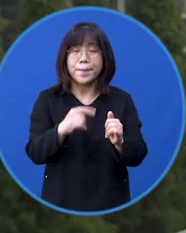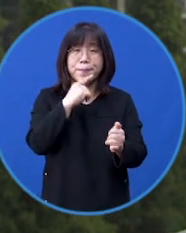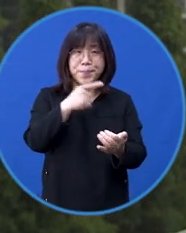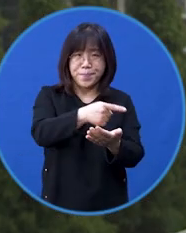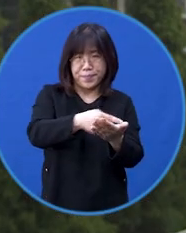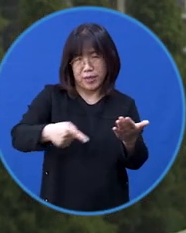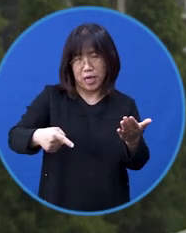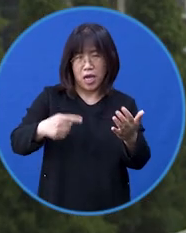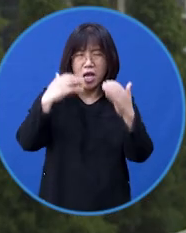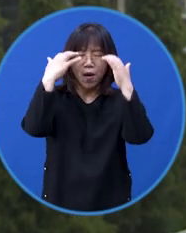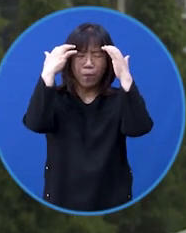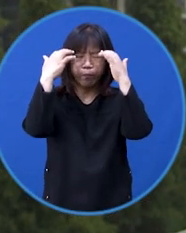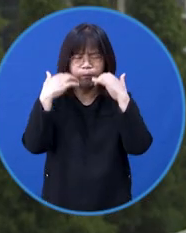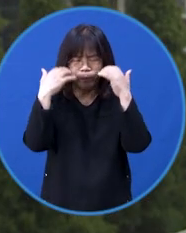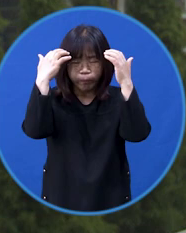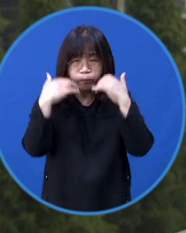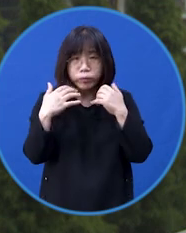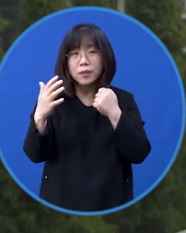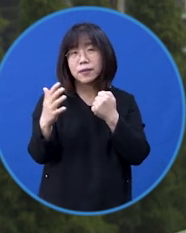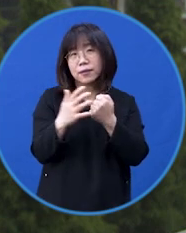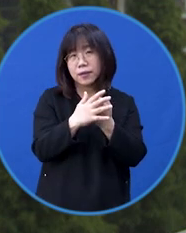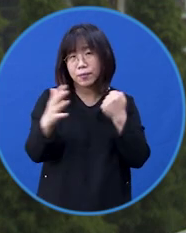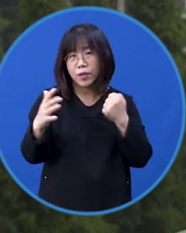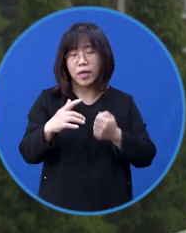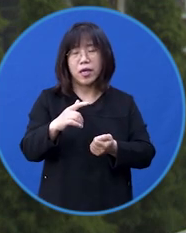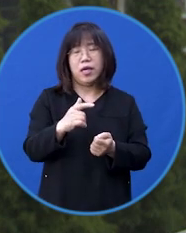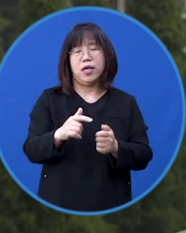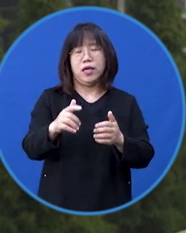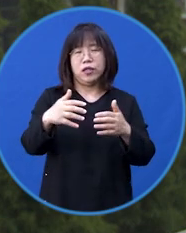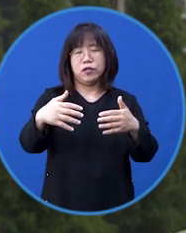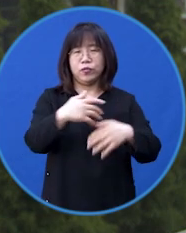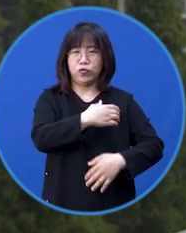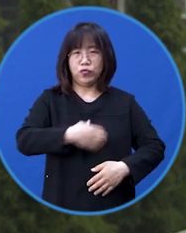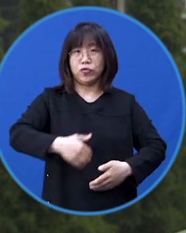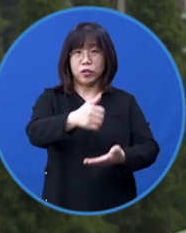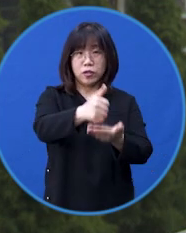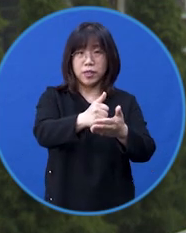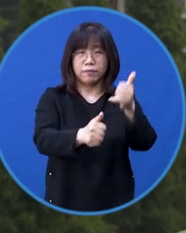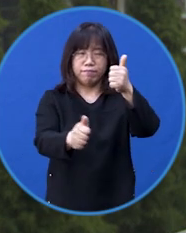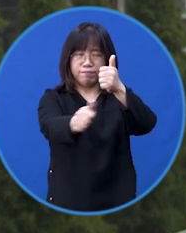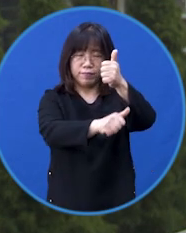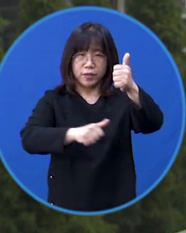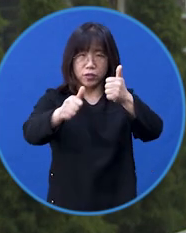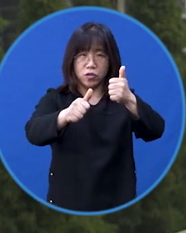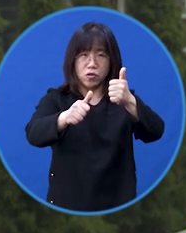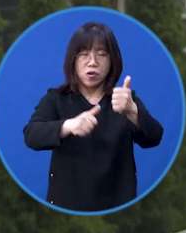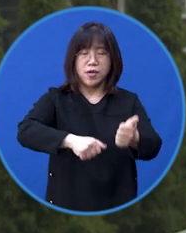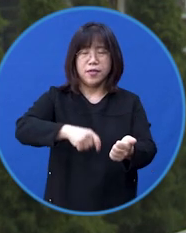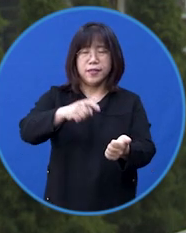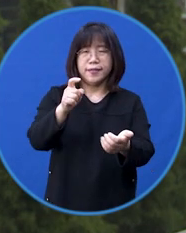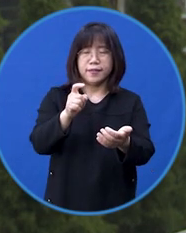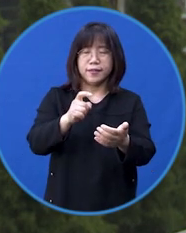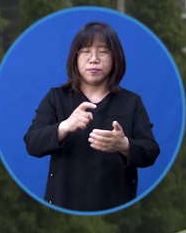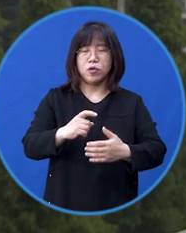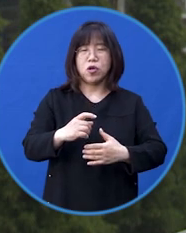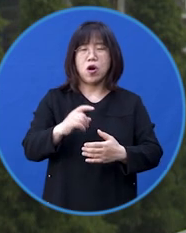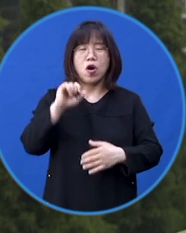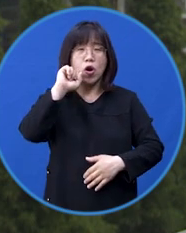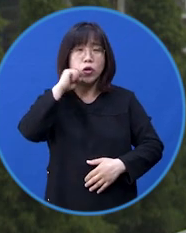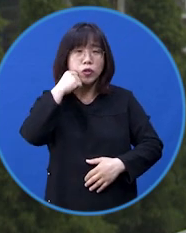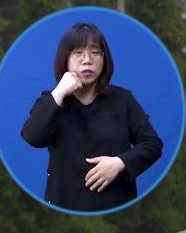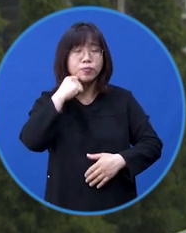인명피해가 발생하는 심각한 폭염 위기상황 발생 시 구청장을 본부장으로 하는 재난안전대책본부를 운영하여